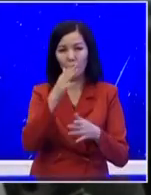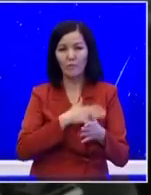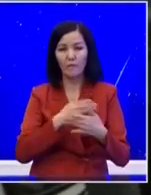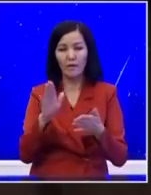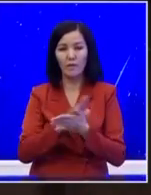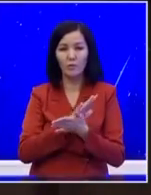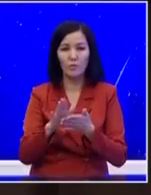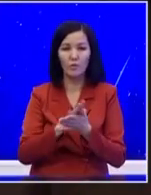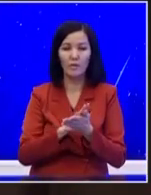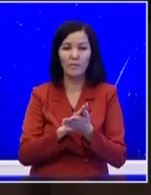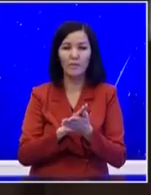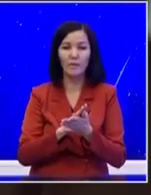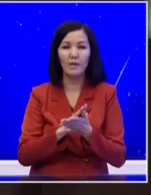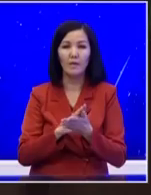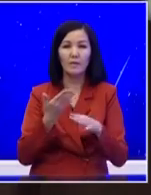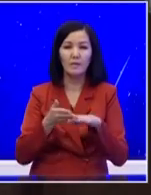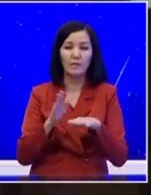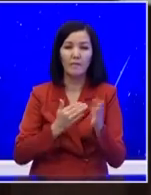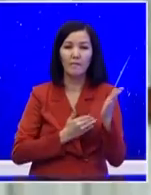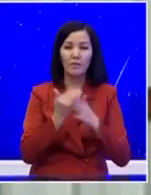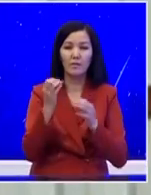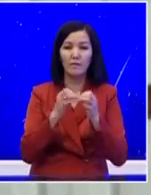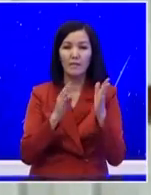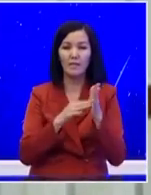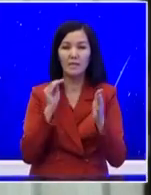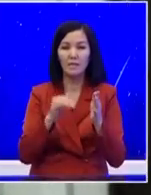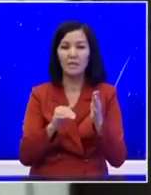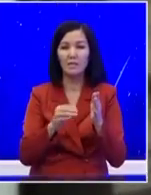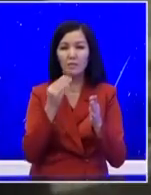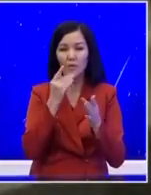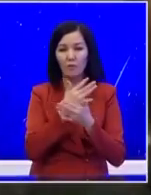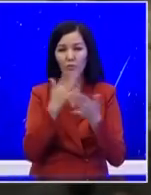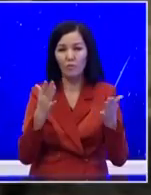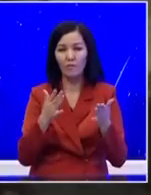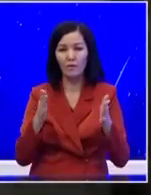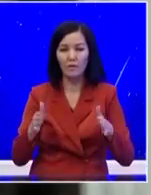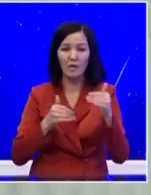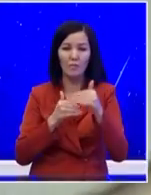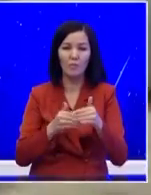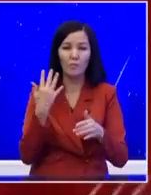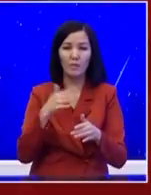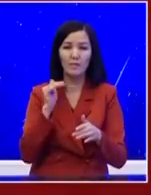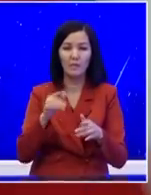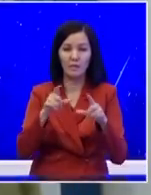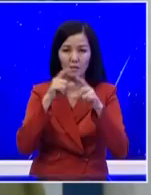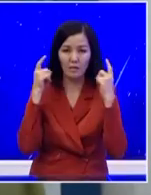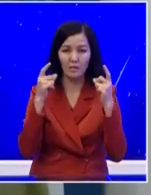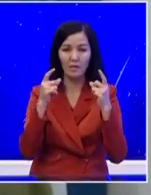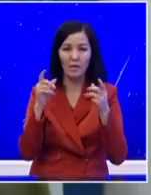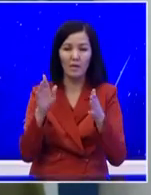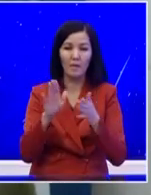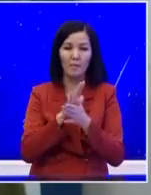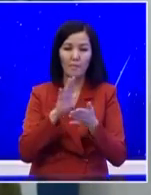раздали социально уязвимым слоям населения свыше 19 тысяч продуктовых наборов и почти 50 тысяч масок собственного